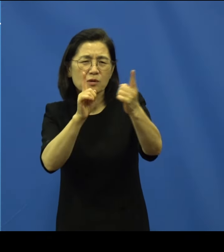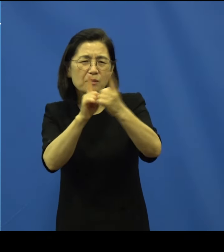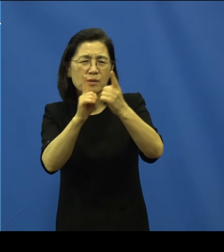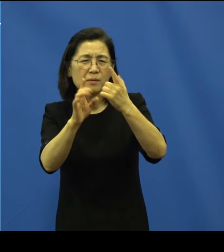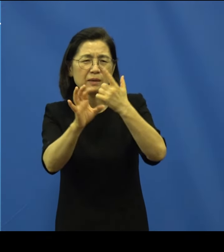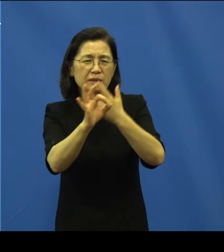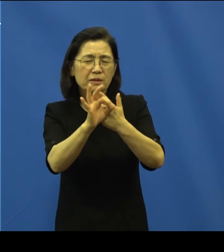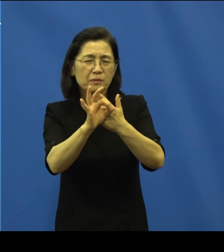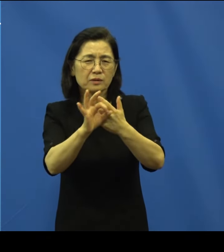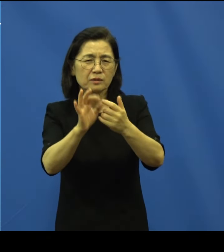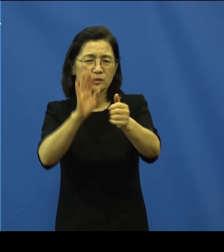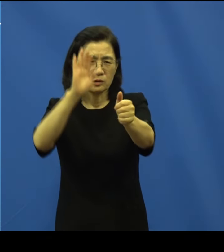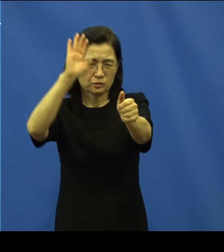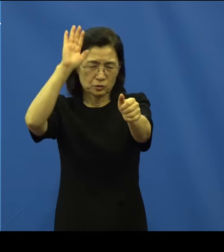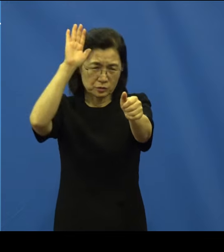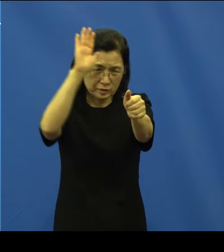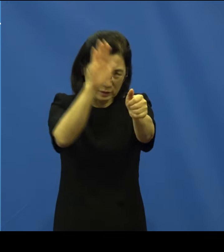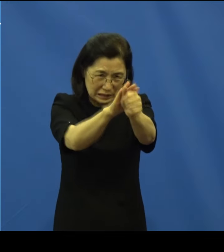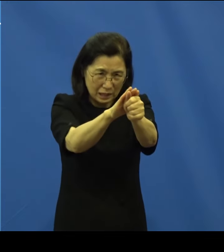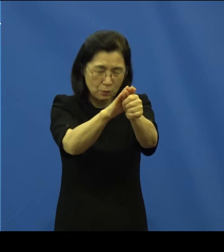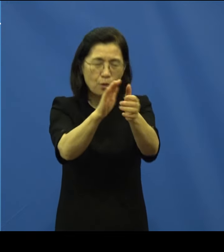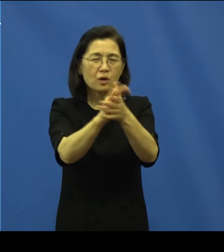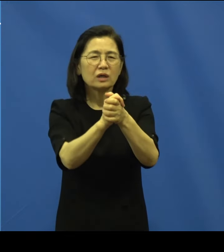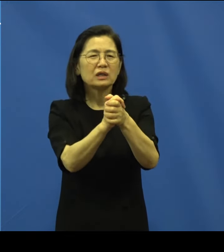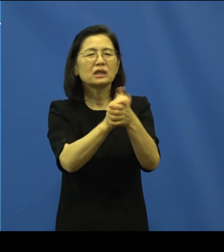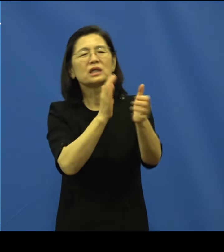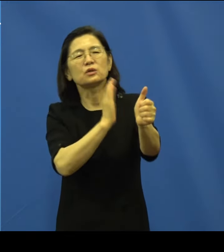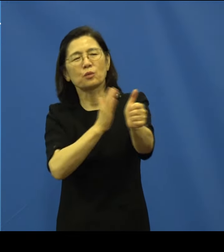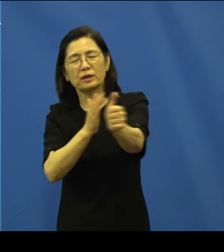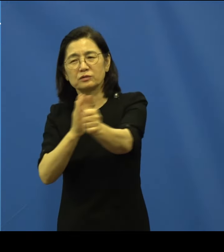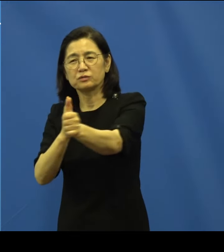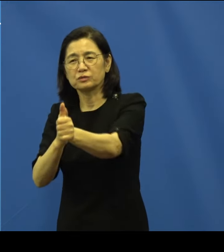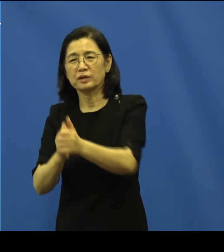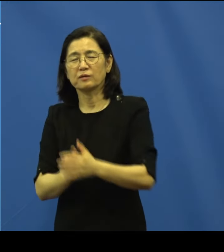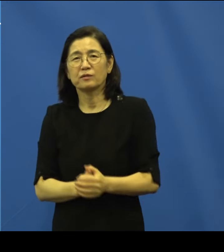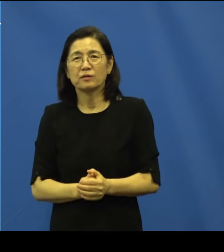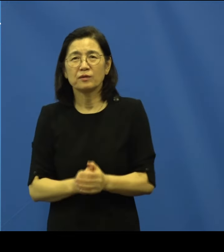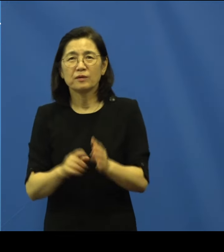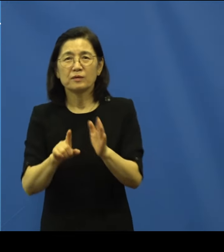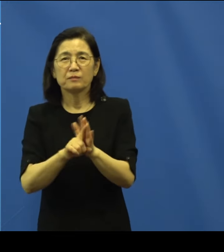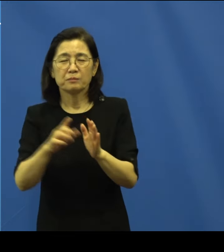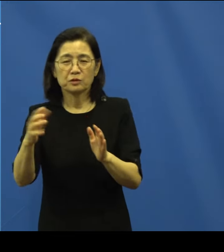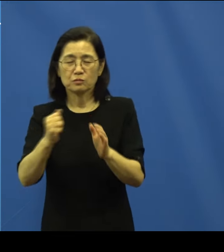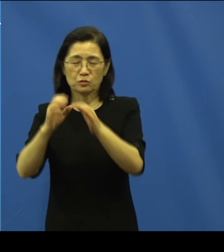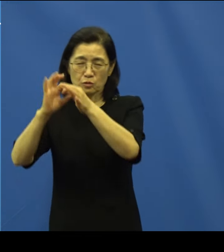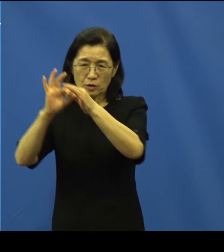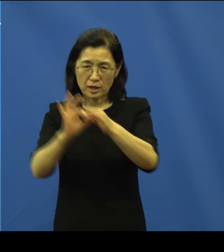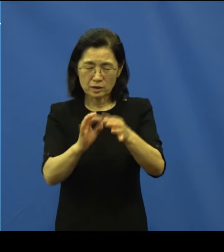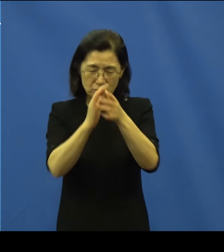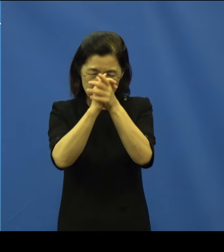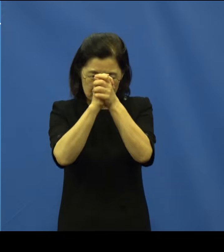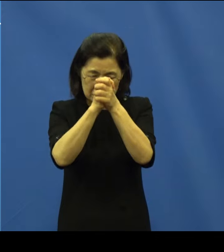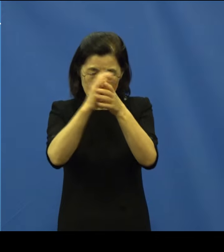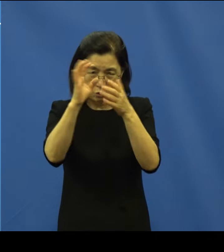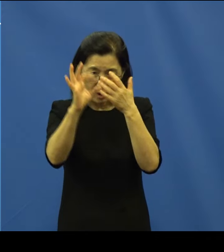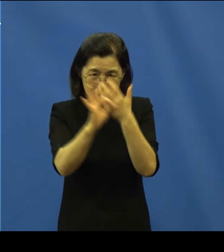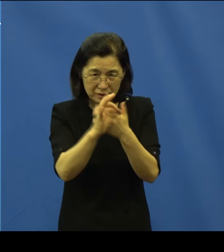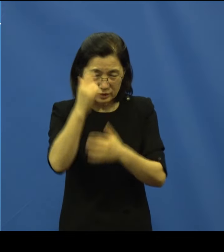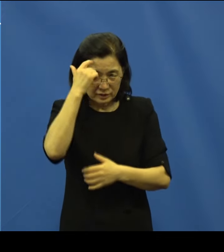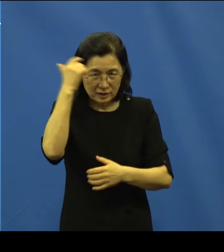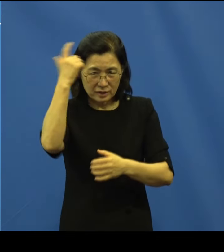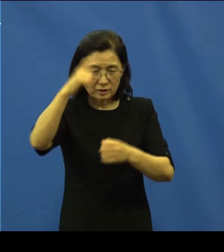수 있어요. 그러나 일어날 날이 반드시 올 것입니다. 그리고 믿음으로 계속 기도하다 보면 우리 안에 영적